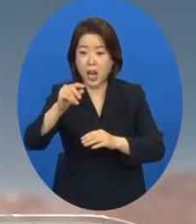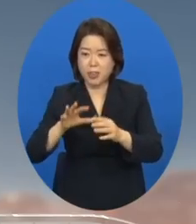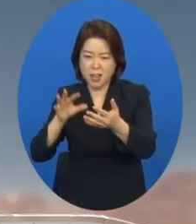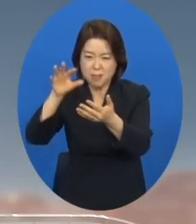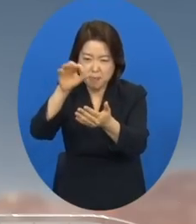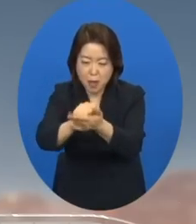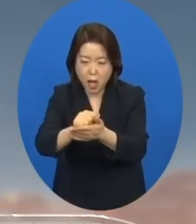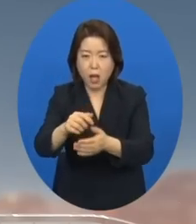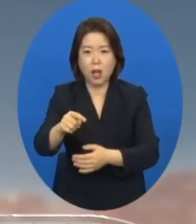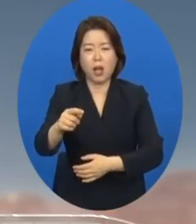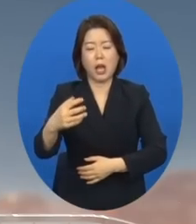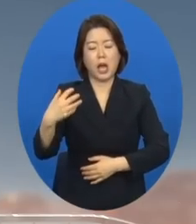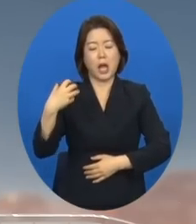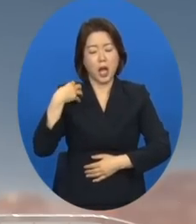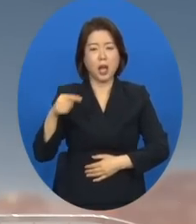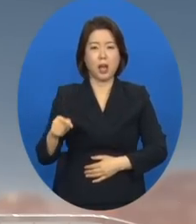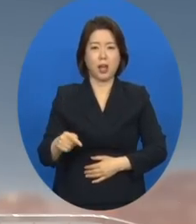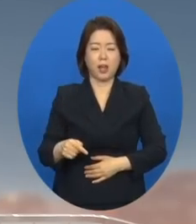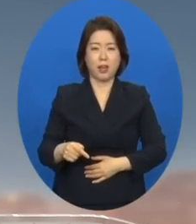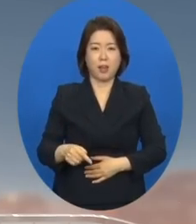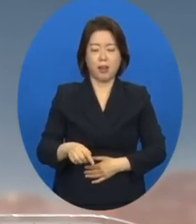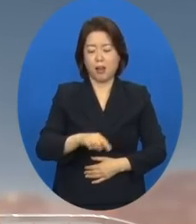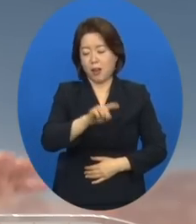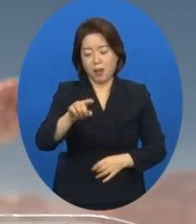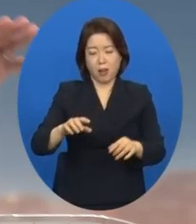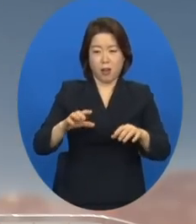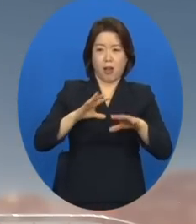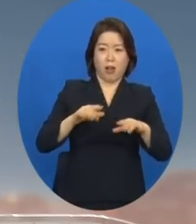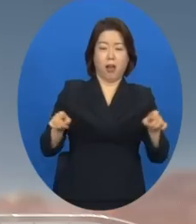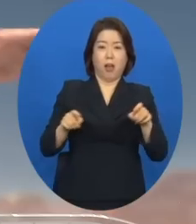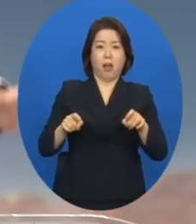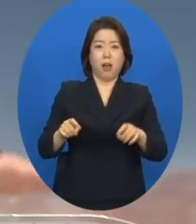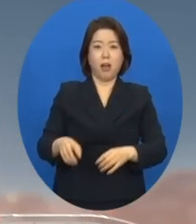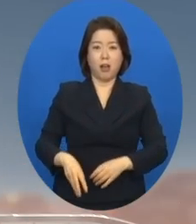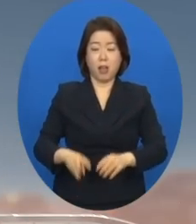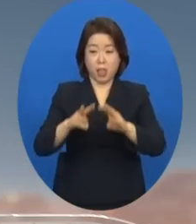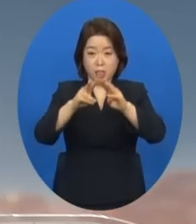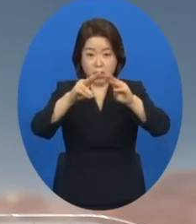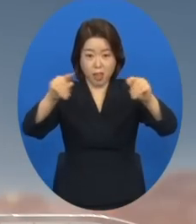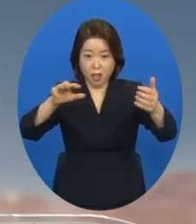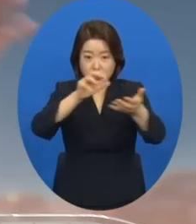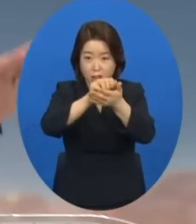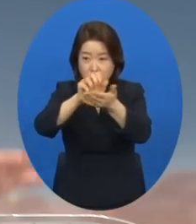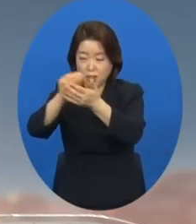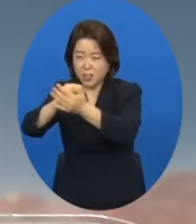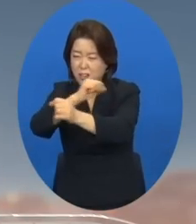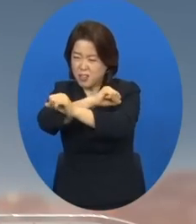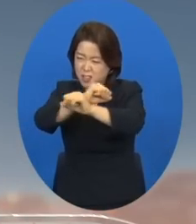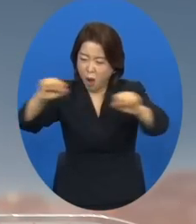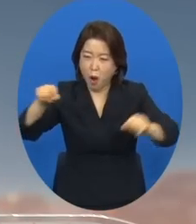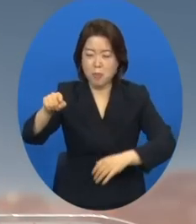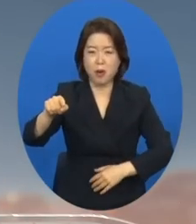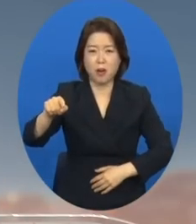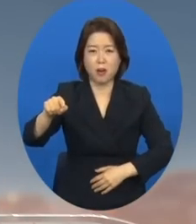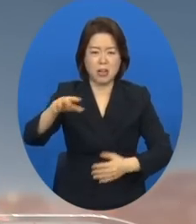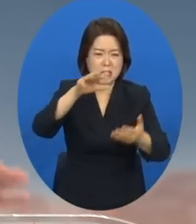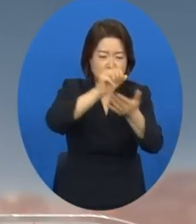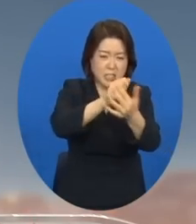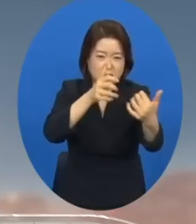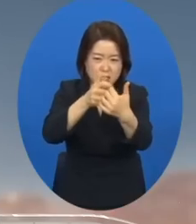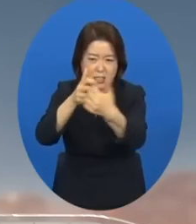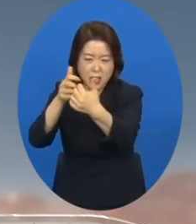그가 두려워하게 되는 것이죠 땅도 점령해졌던게 보통 넓어요 얼마나 넓은 땅인지 모릅니다